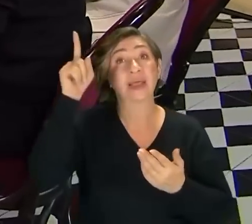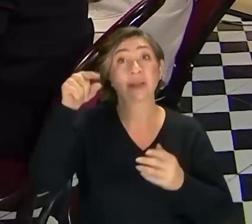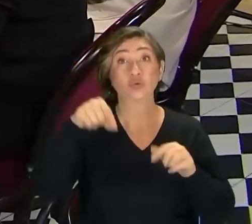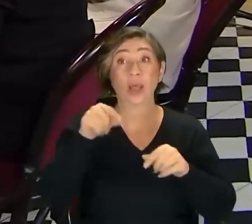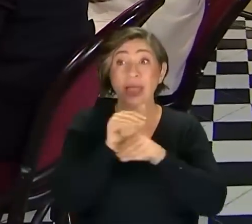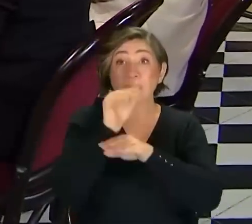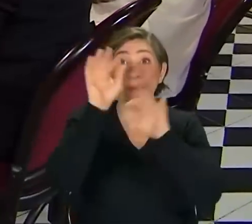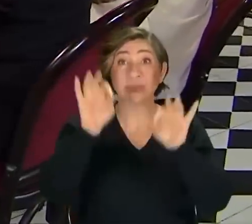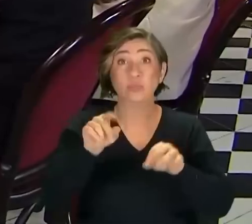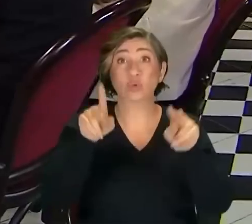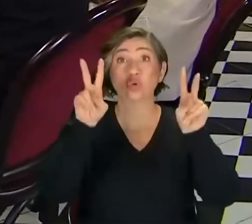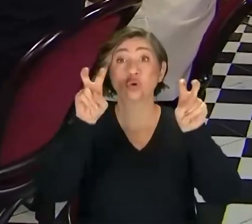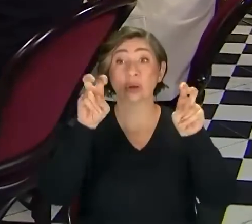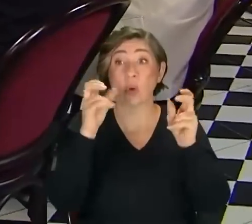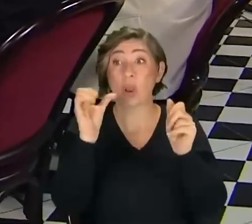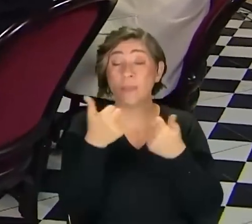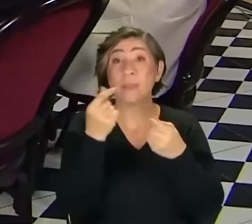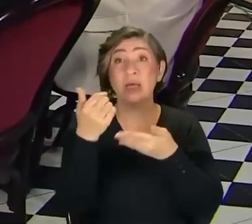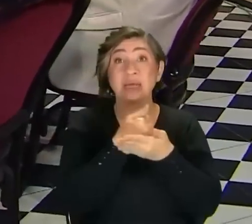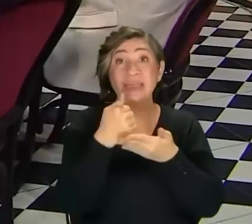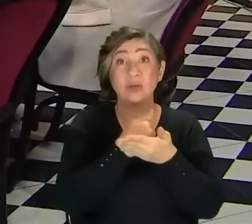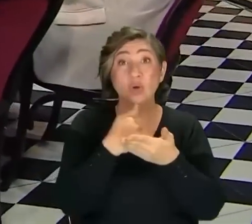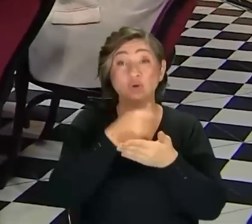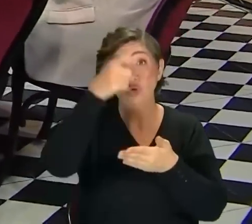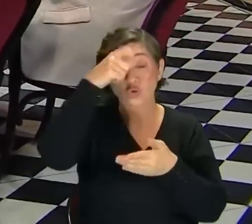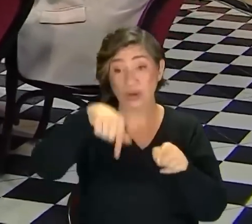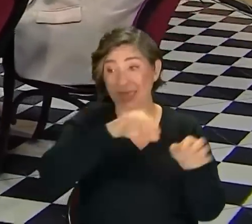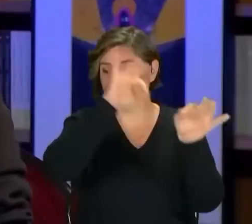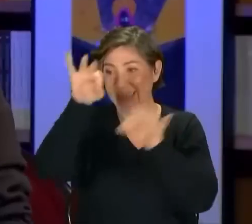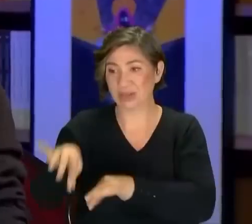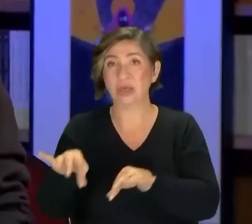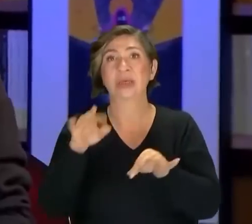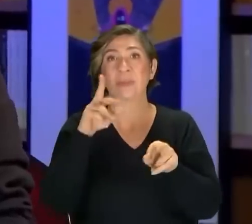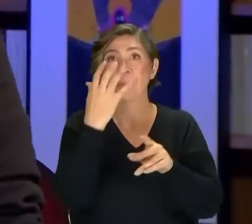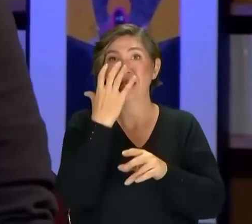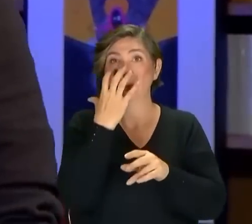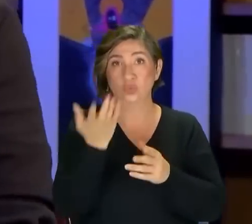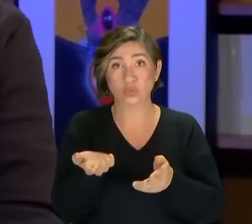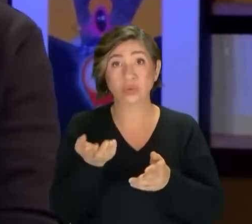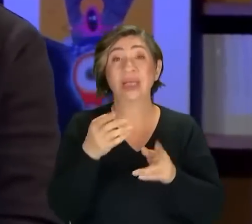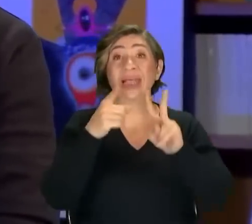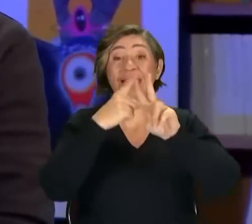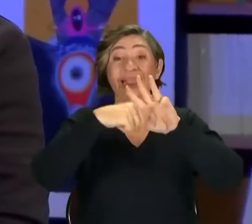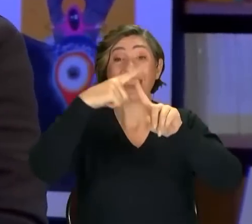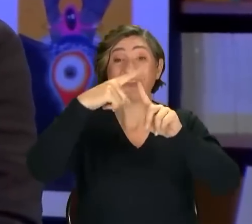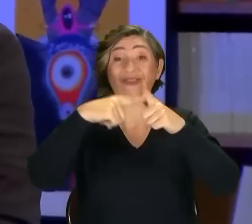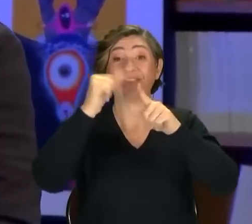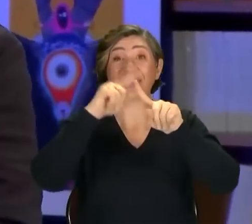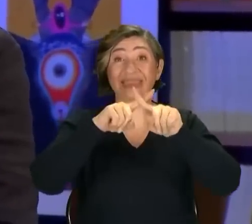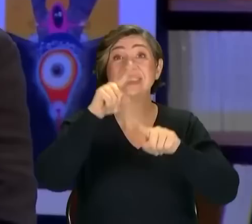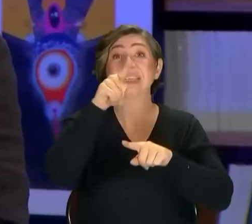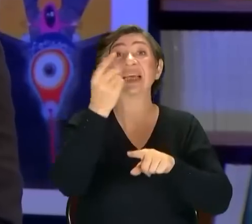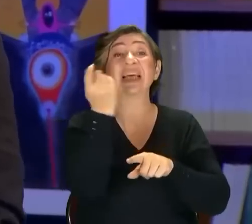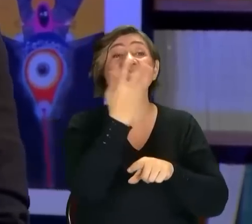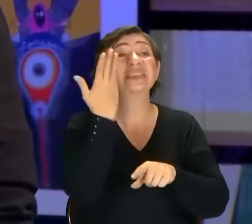anda yaşanmaya başladı. Bu konu artık sektöre dönüştü ve para kazanılıyor. Şimdi Türkiye'ye de gelecektir diye bekliyoruz. Netflix diyor ki ben sana senin